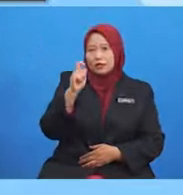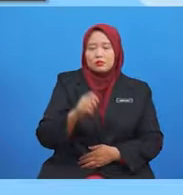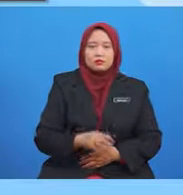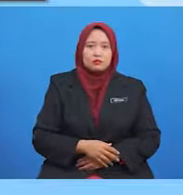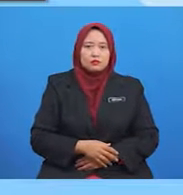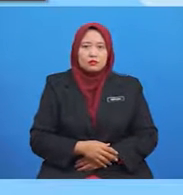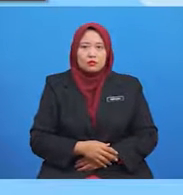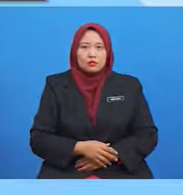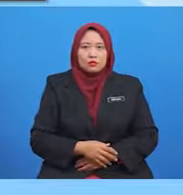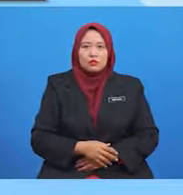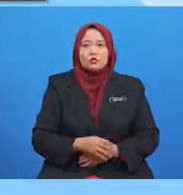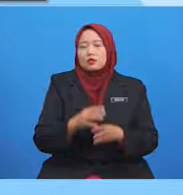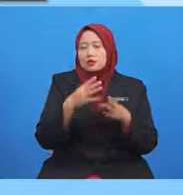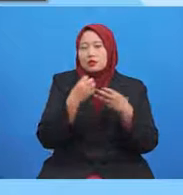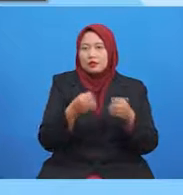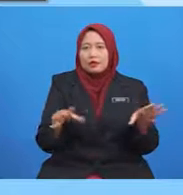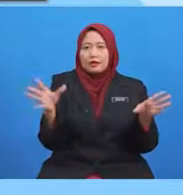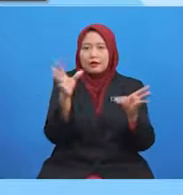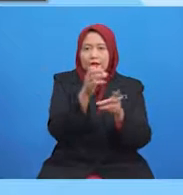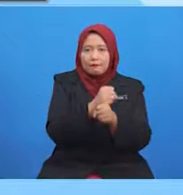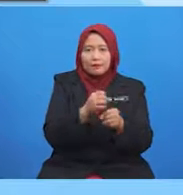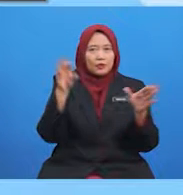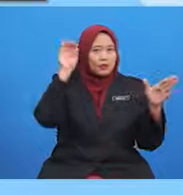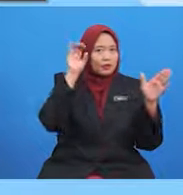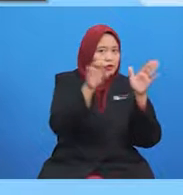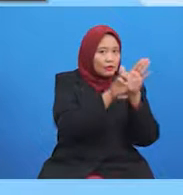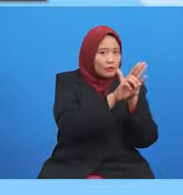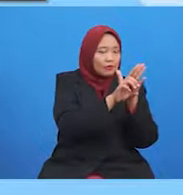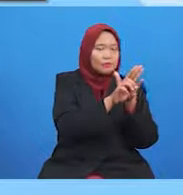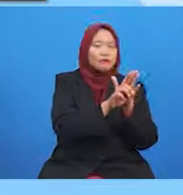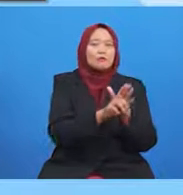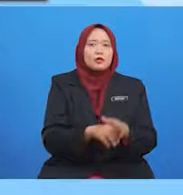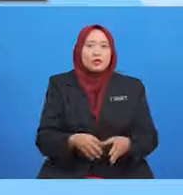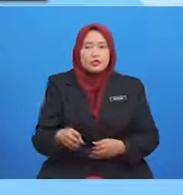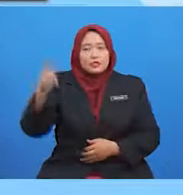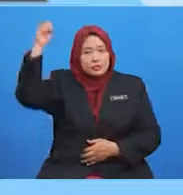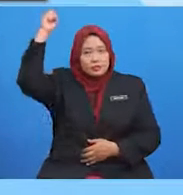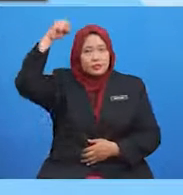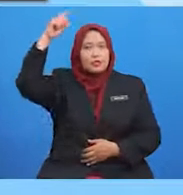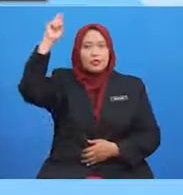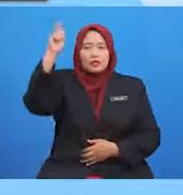Beliau telah mengambil gambar foto sinar X tangan isterinya.